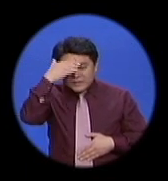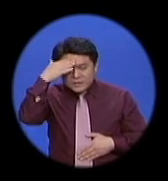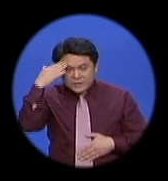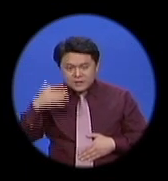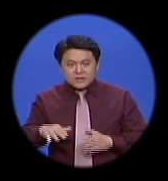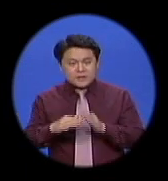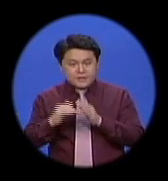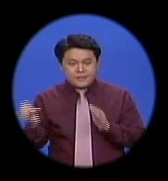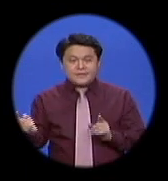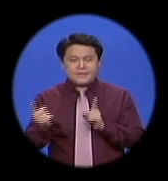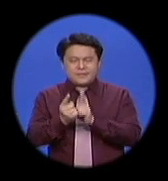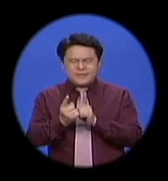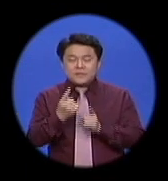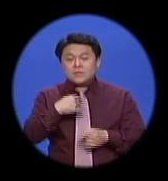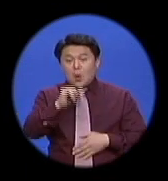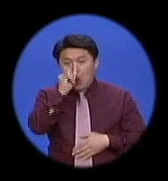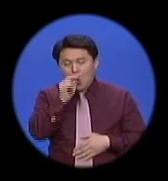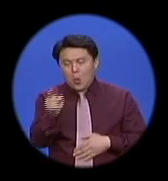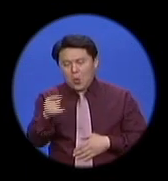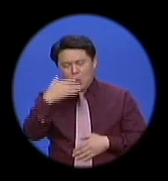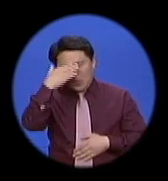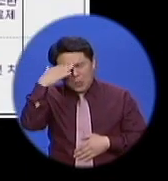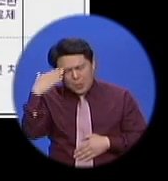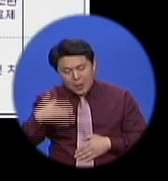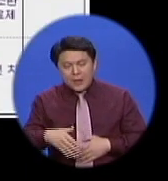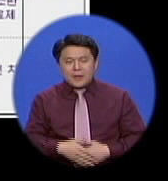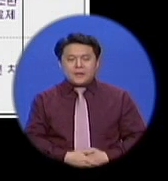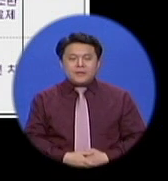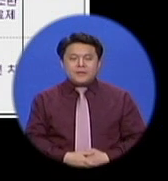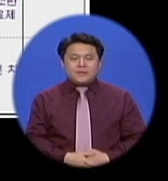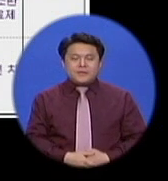가족의 품으로 돌아온 사례가 있습니다.